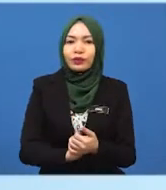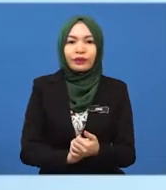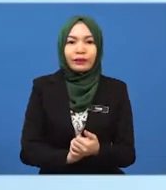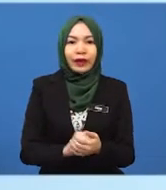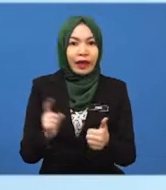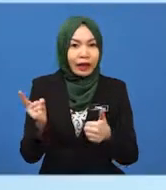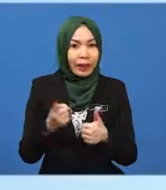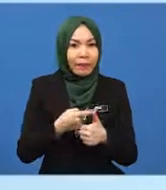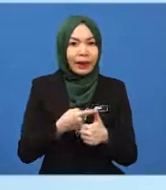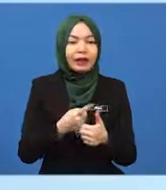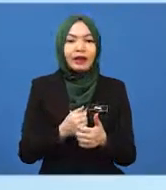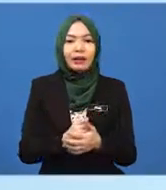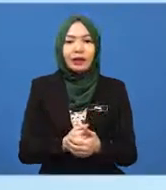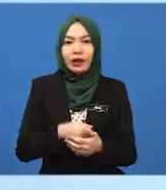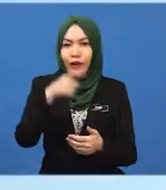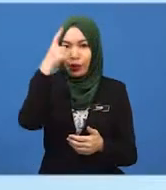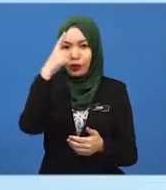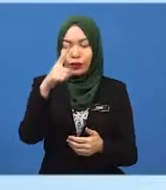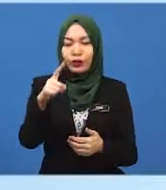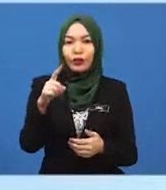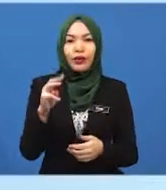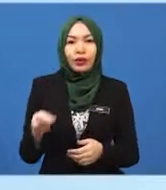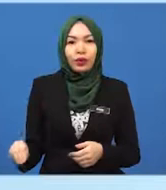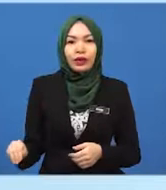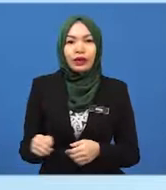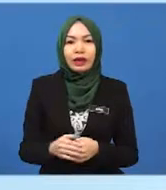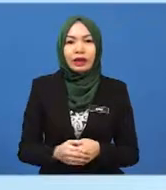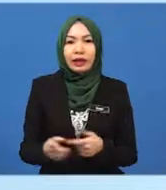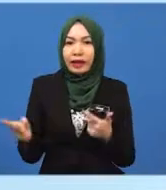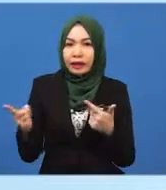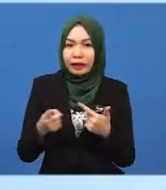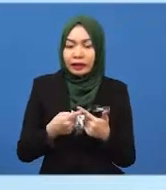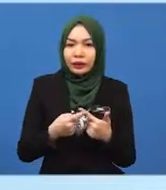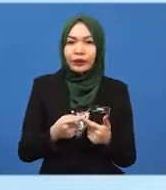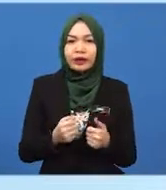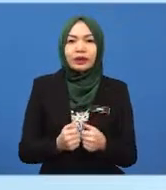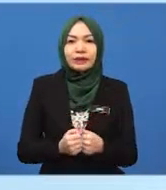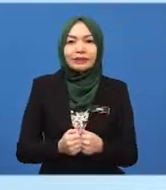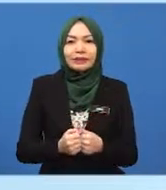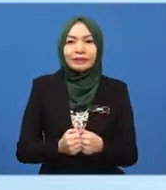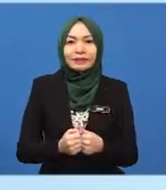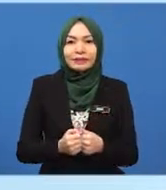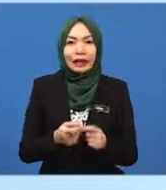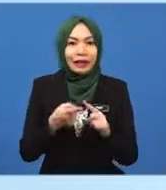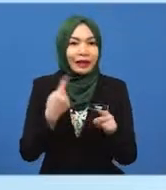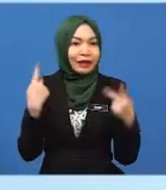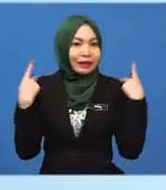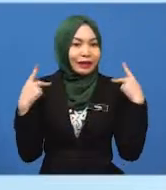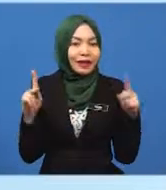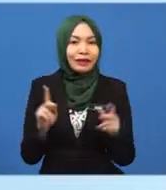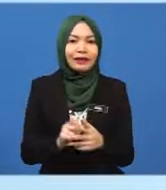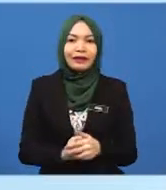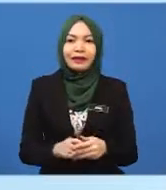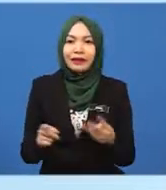Yang pertama, untuk murid. Yang kedua, dari kedai.